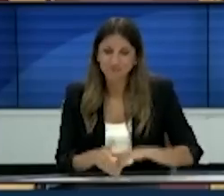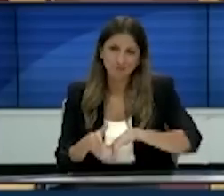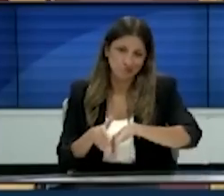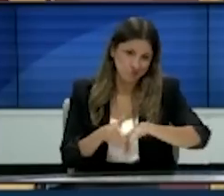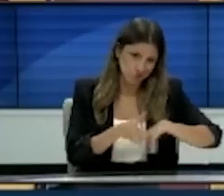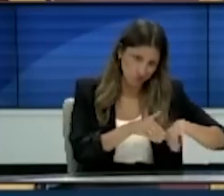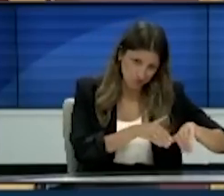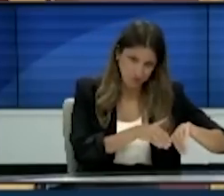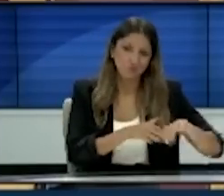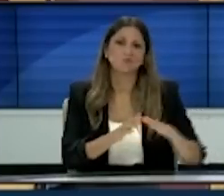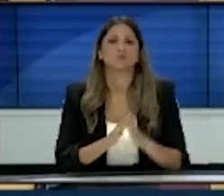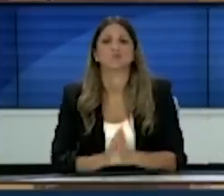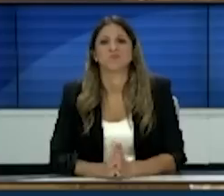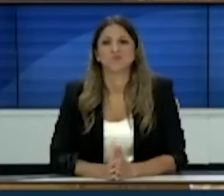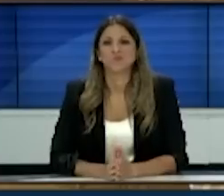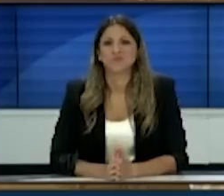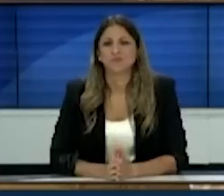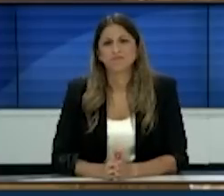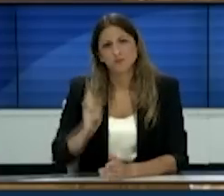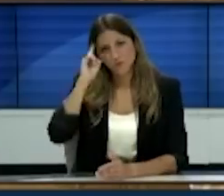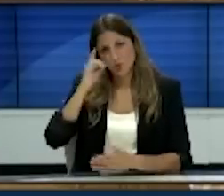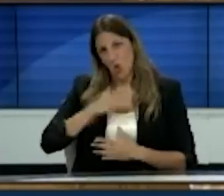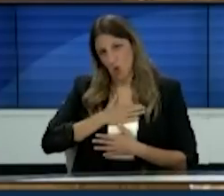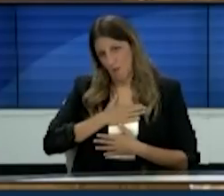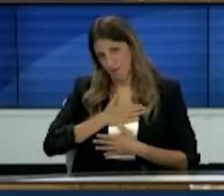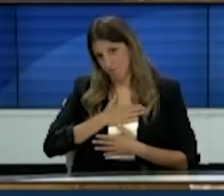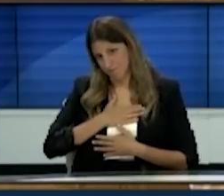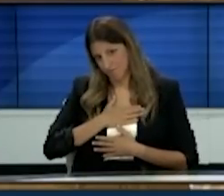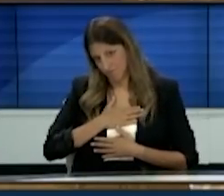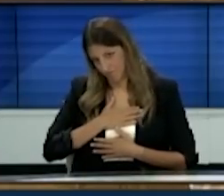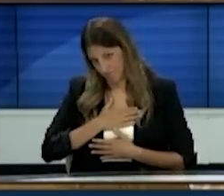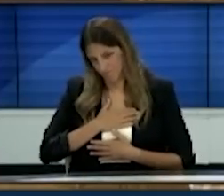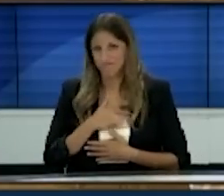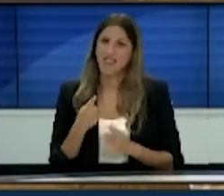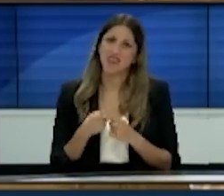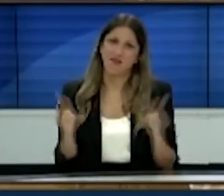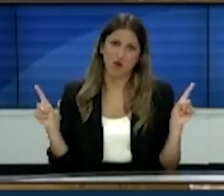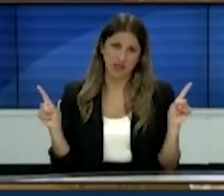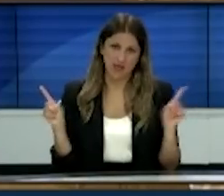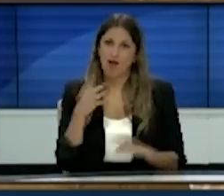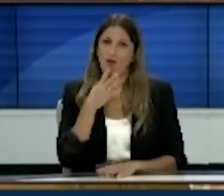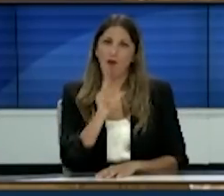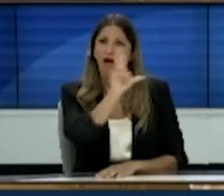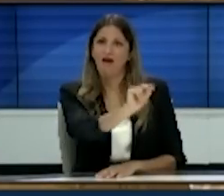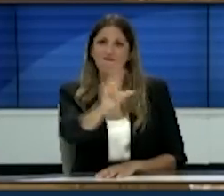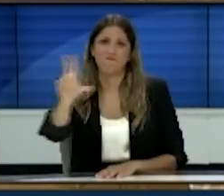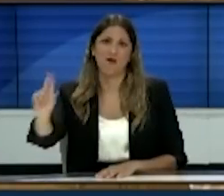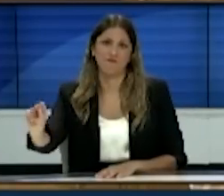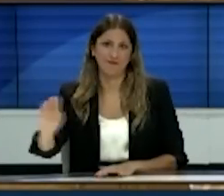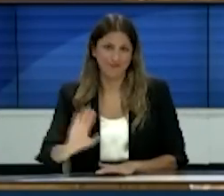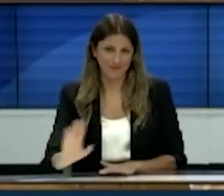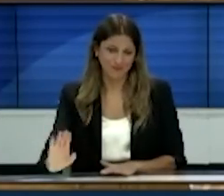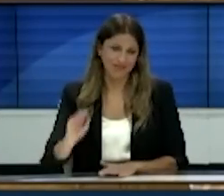καταγραφεί και η τρίτη άποψη ή μάλλον η δεύτερη άποψη, η διαφορετική άποψη εδώ μέσα για τον